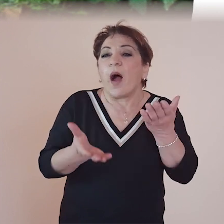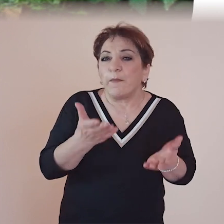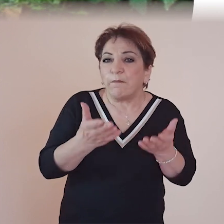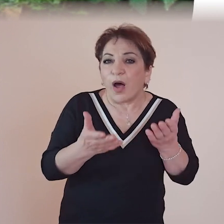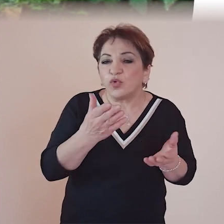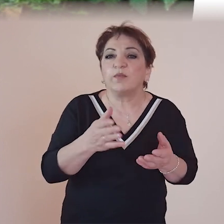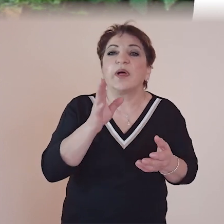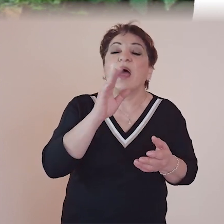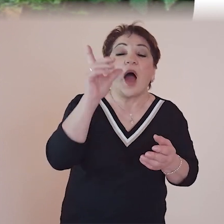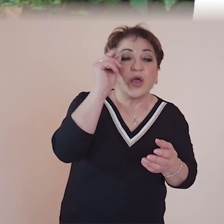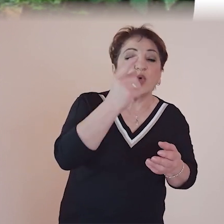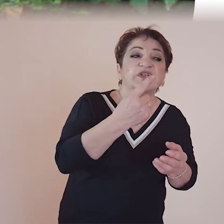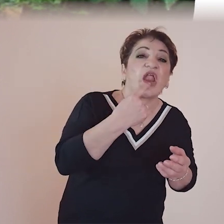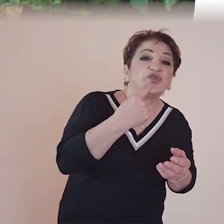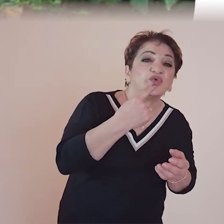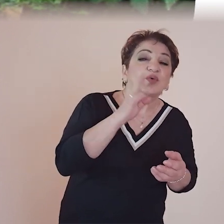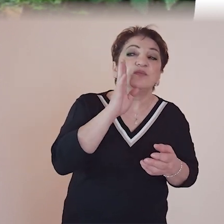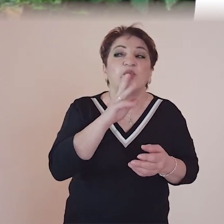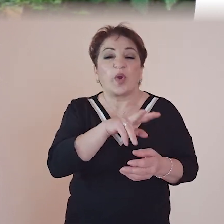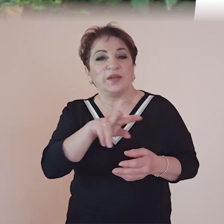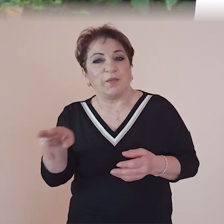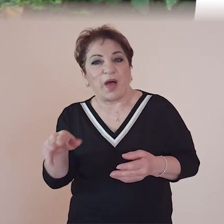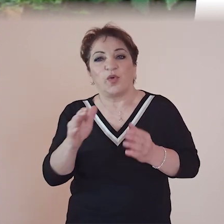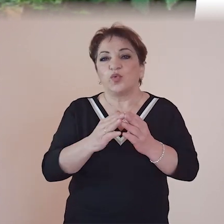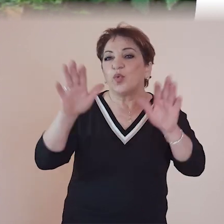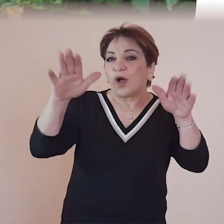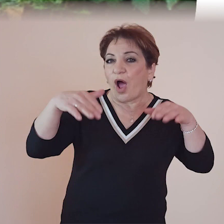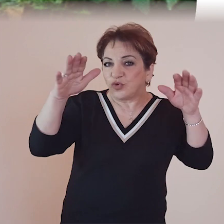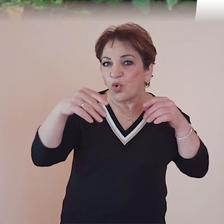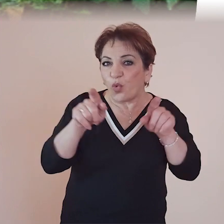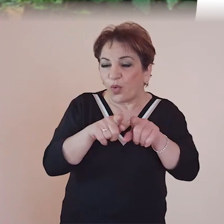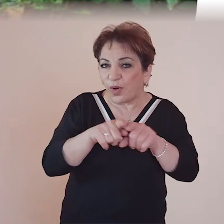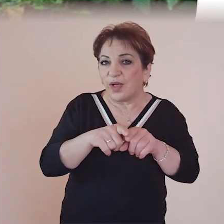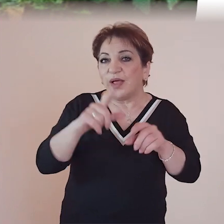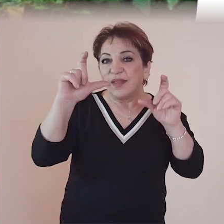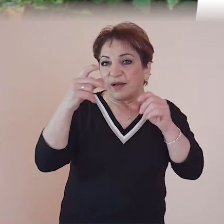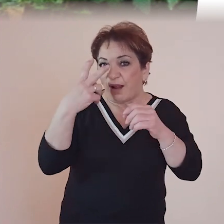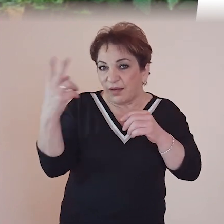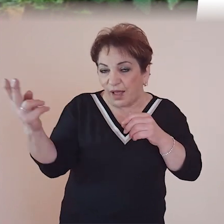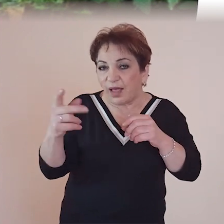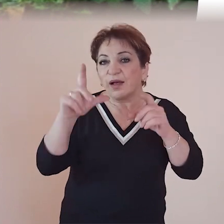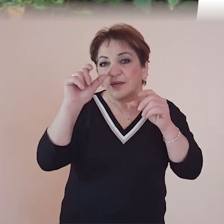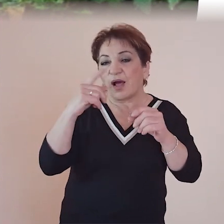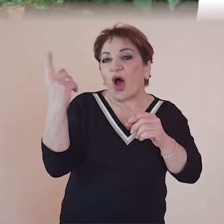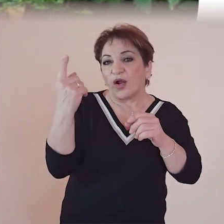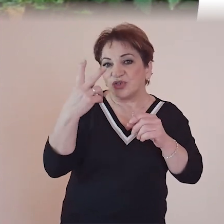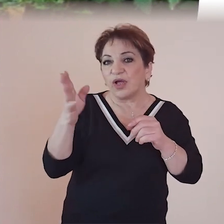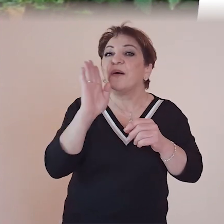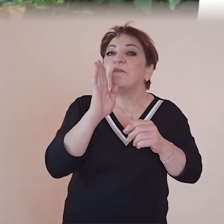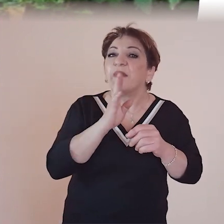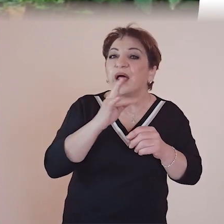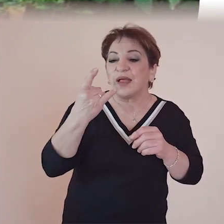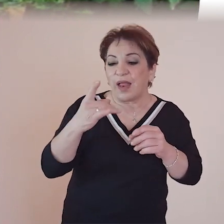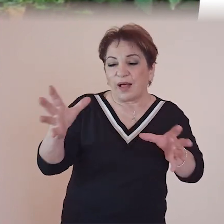մոր հետ, մոր նման միշտ տուն կանչող, եվ ուշադրություն դարձնենք նկարին, առաջին նկարին, որ մայրիկն է